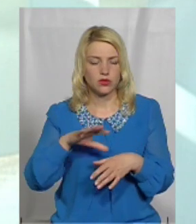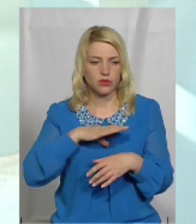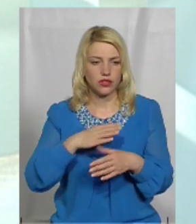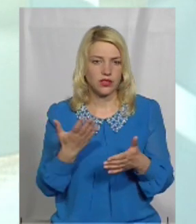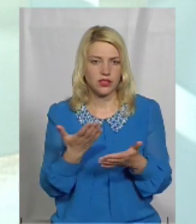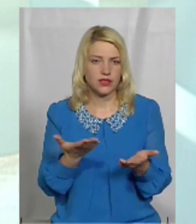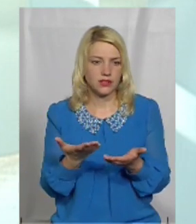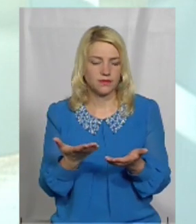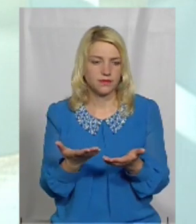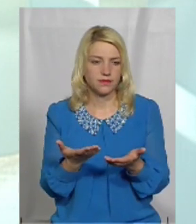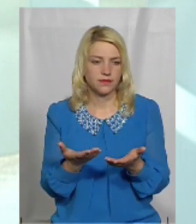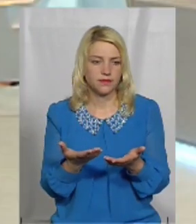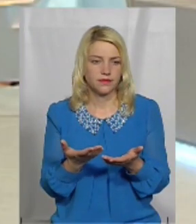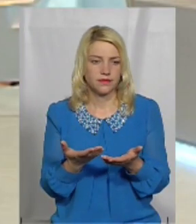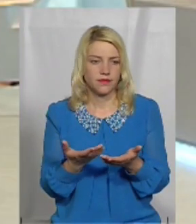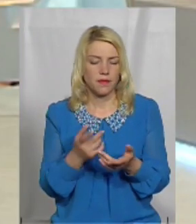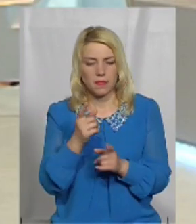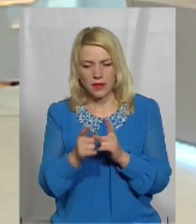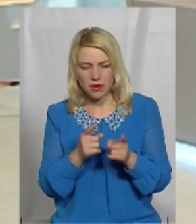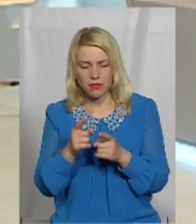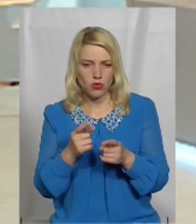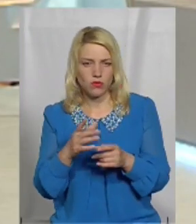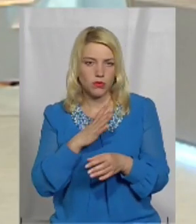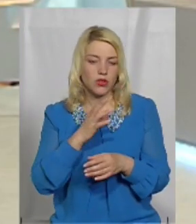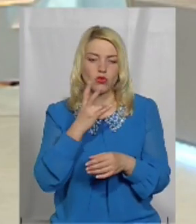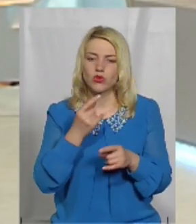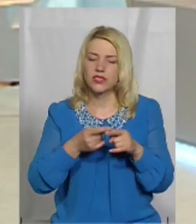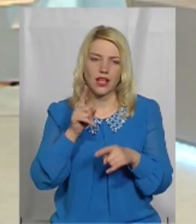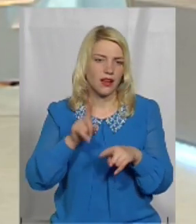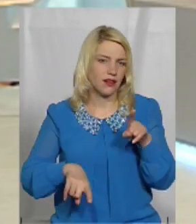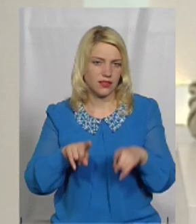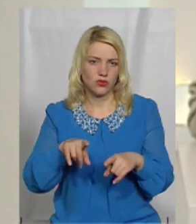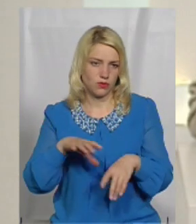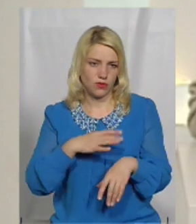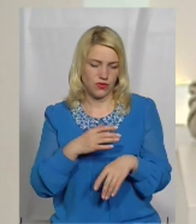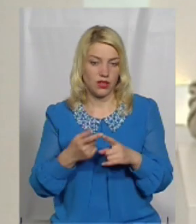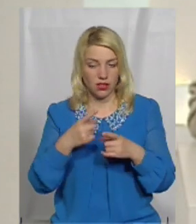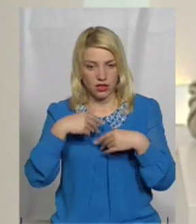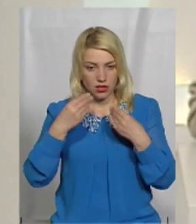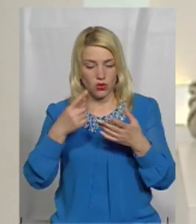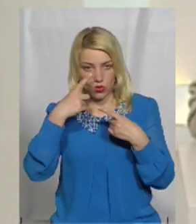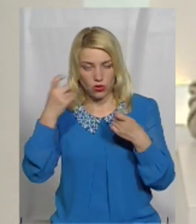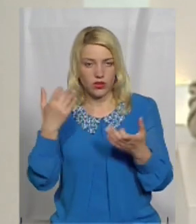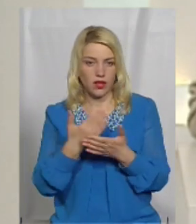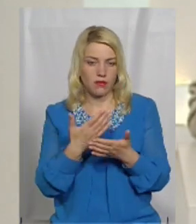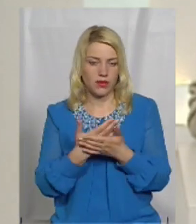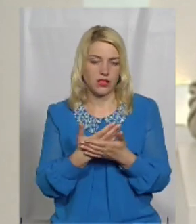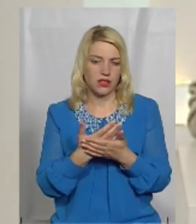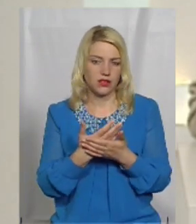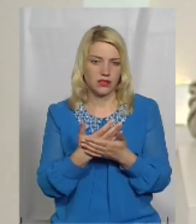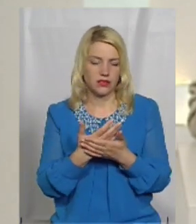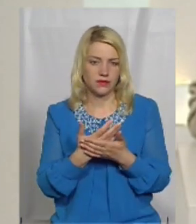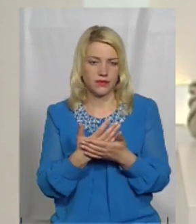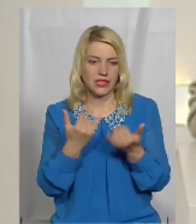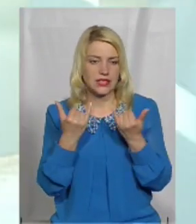йдуть якісь перебудови. Ну, це буває рідко, і це буває, там дається оголошення, що, наприклад, Health